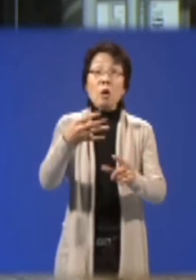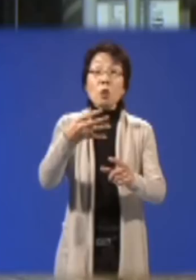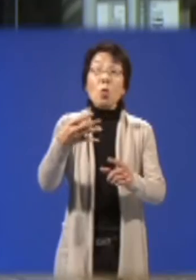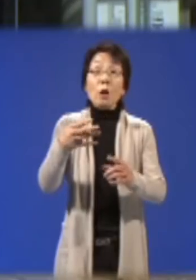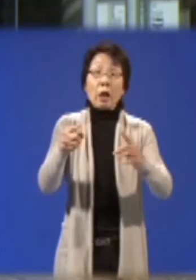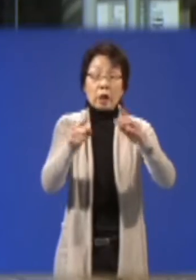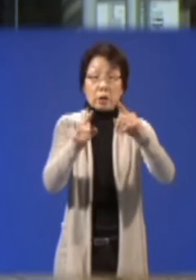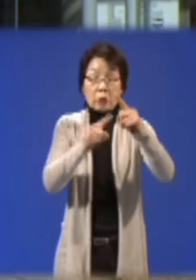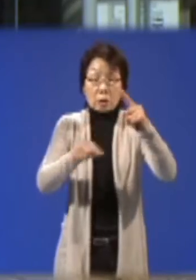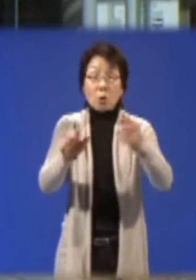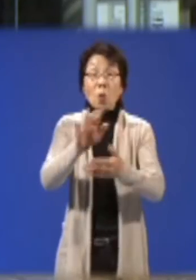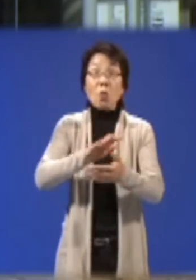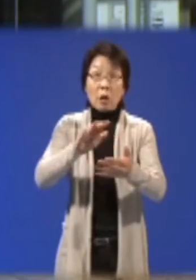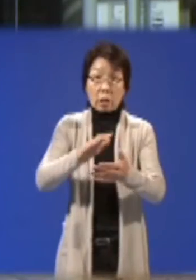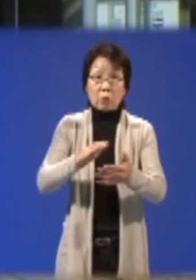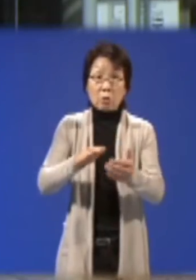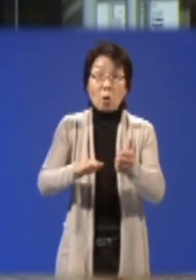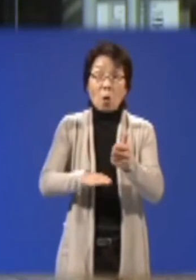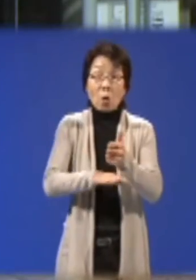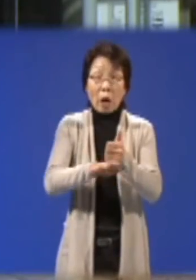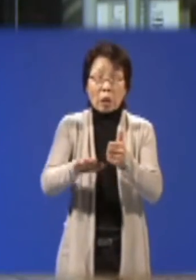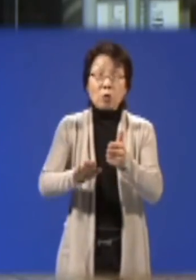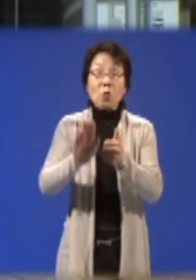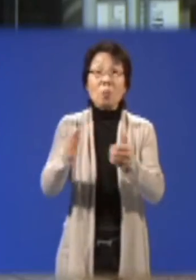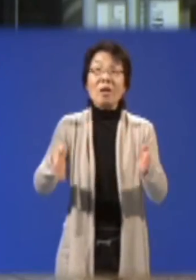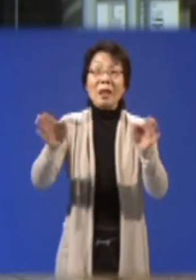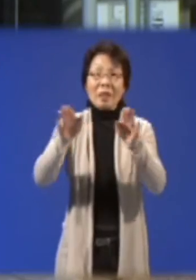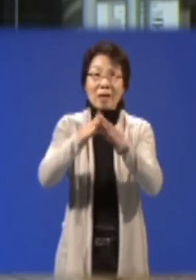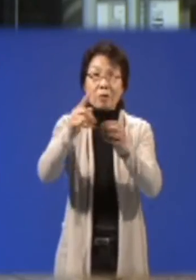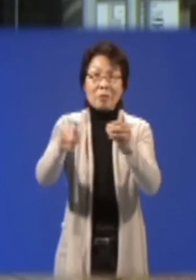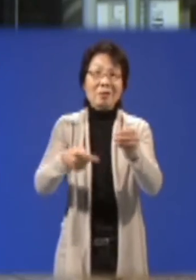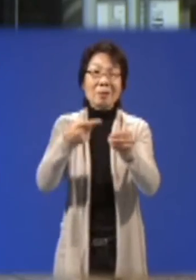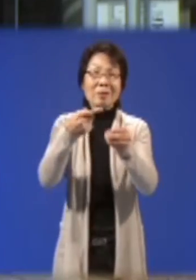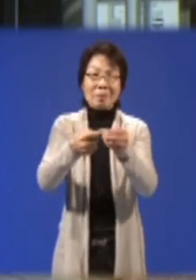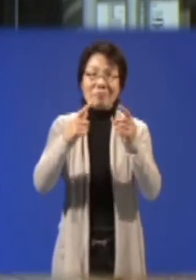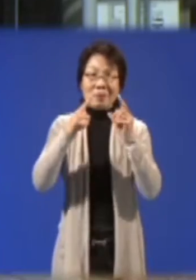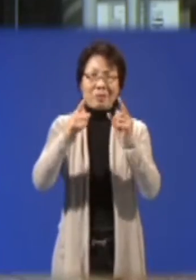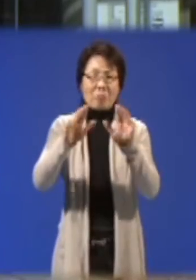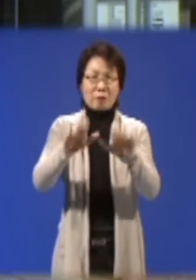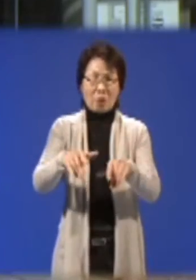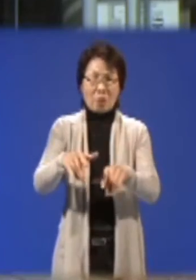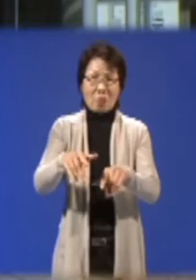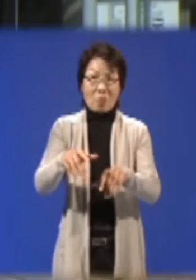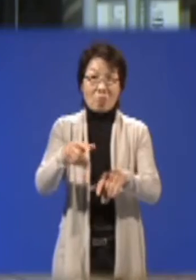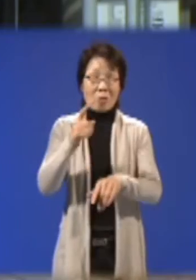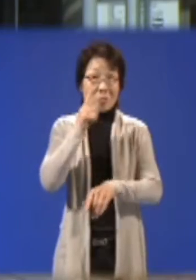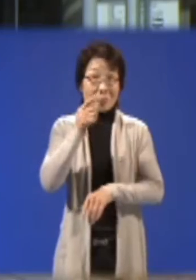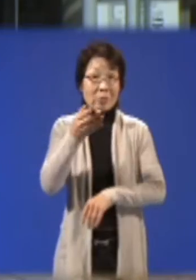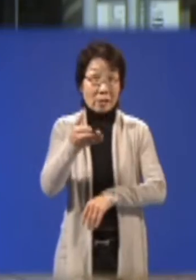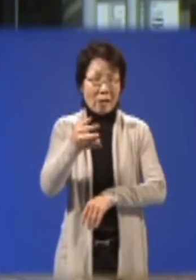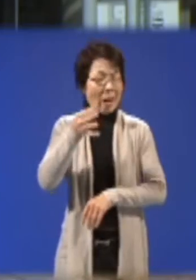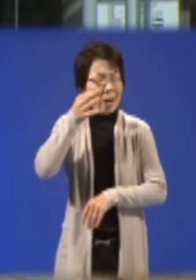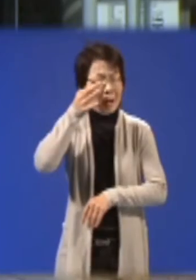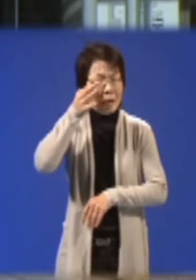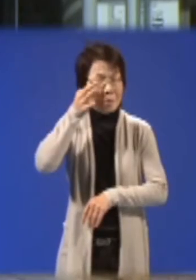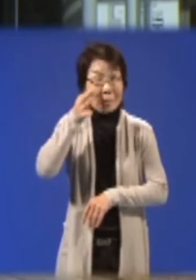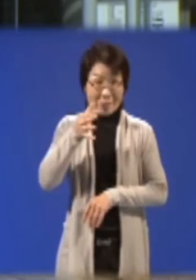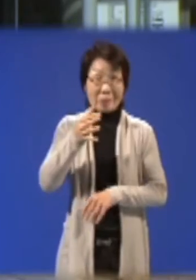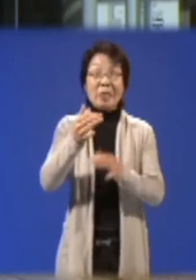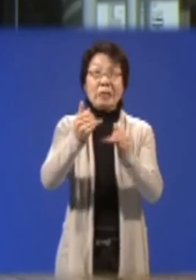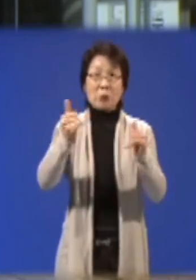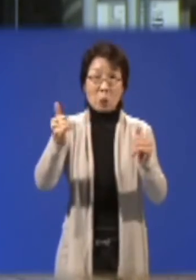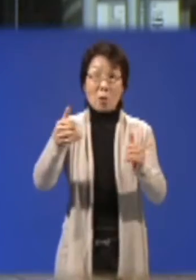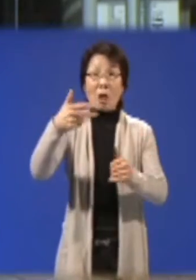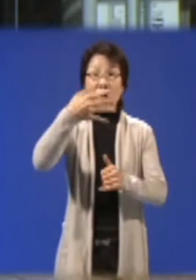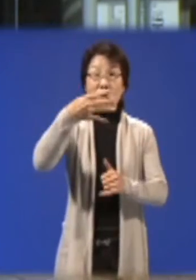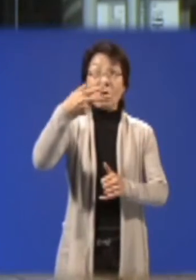来館の1周年をお伝えしましたが、見てもらえましたか？見逃したという人は市のホームページでも